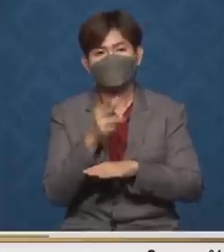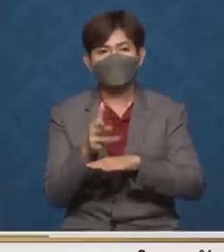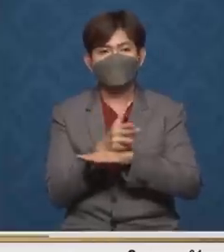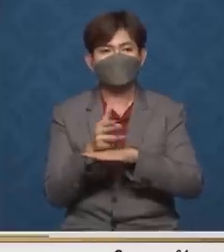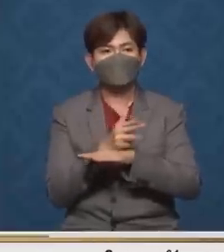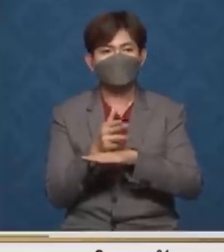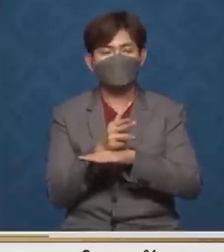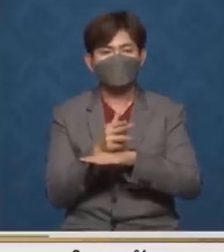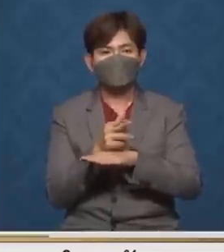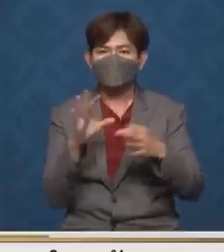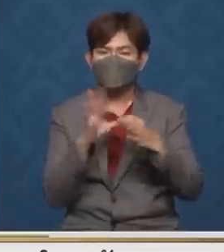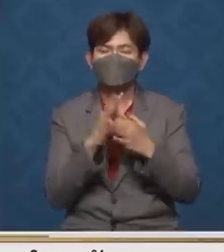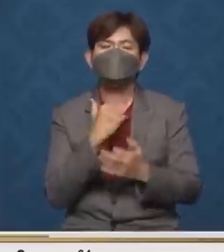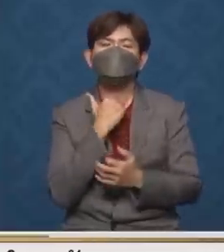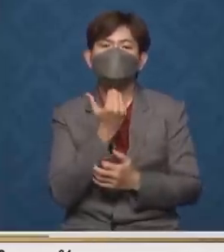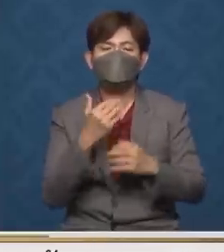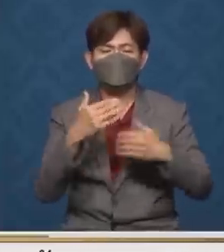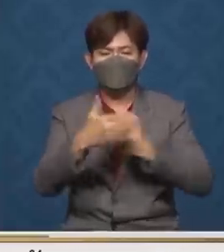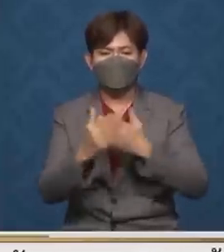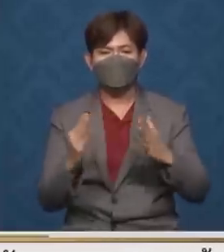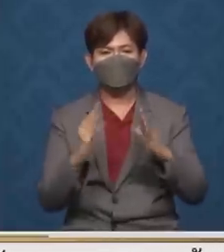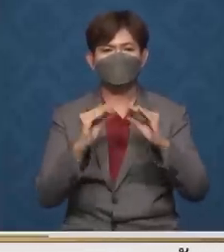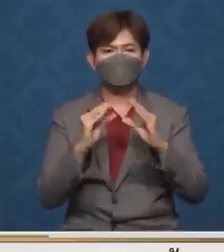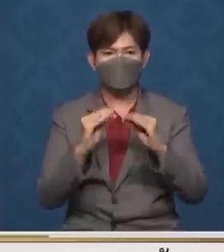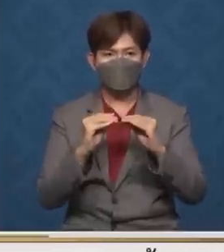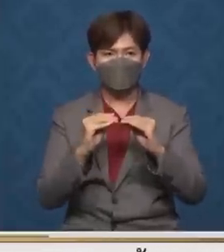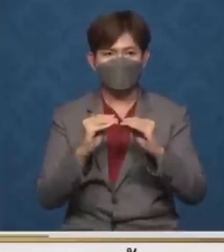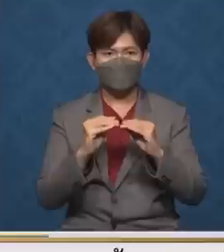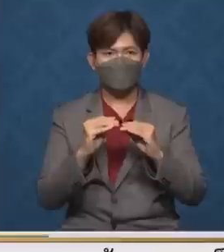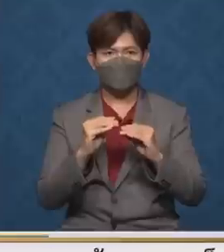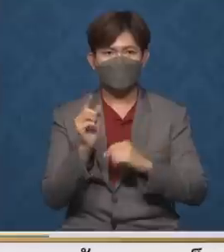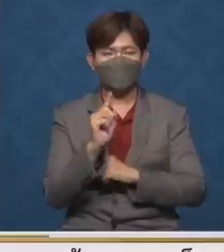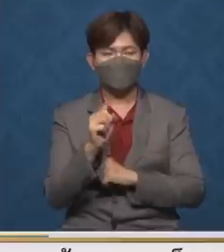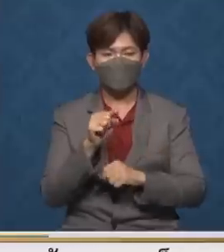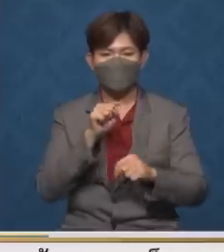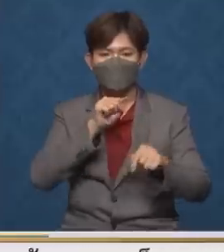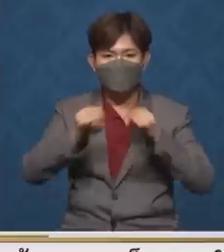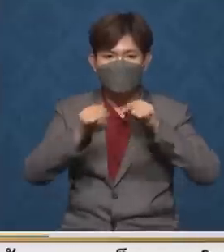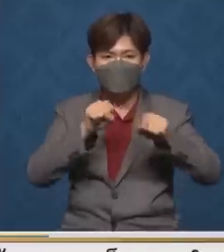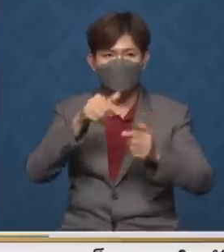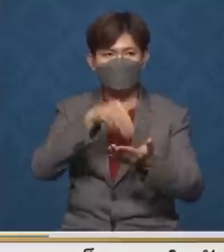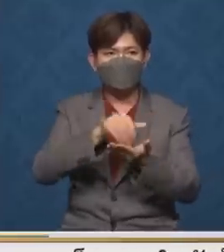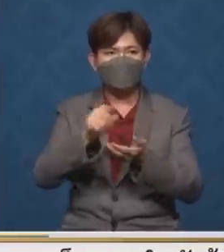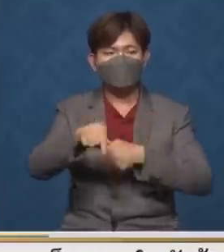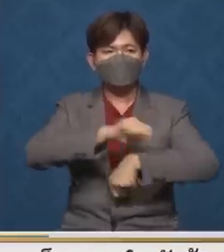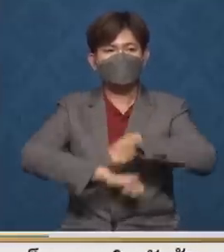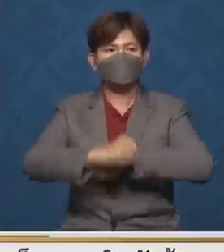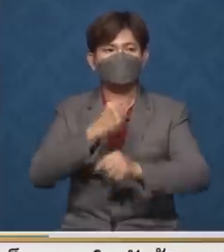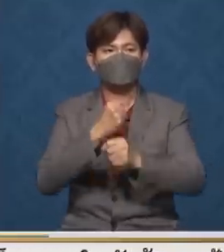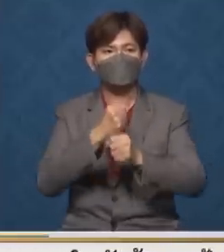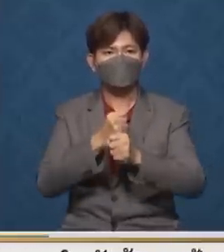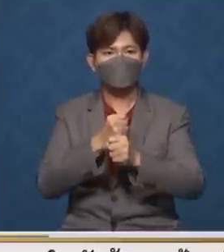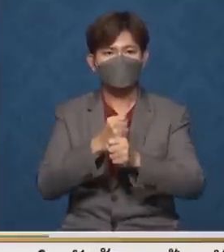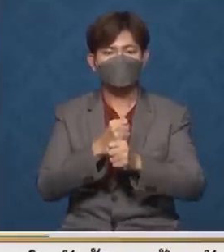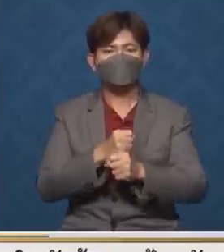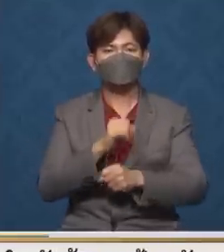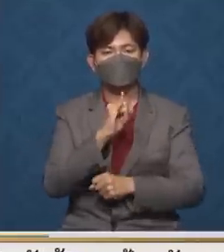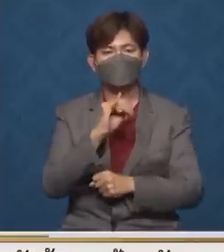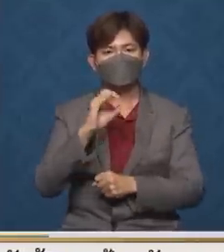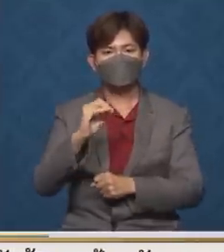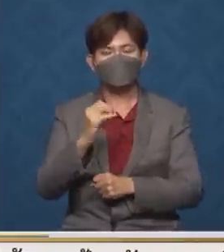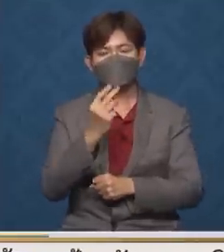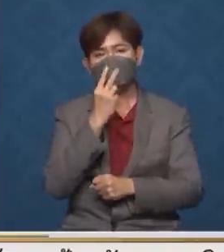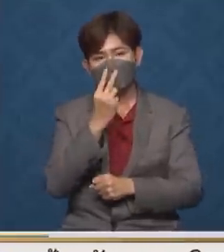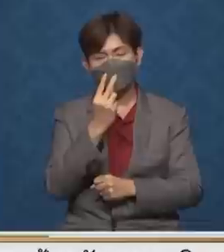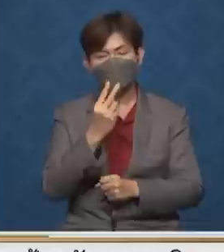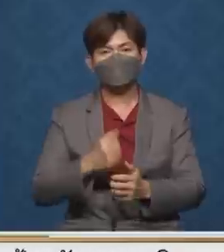เสียงในการประชุมของการสั่งการศูนยปษัการสาระสนเทศครั้งนี้หอปัก I.O.เปิด